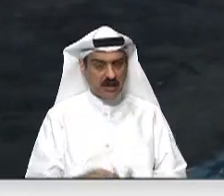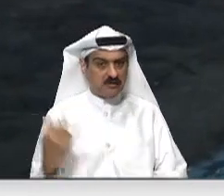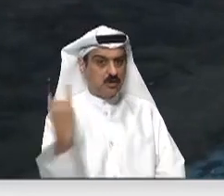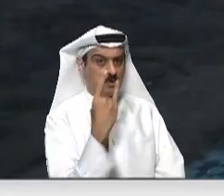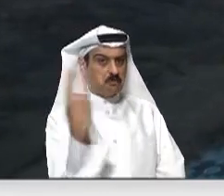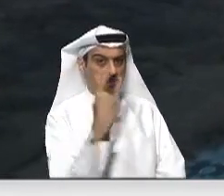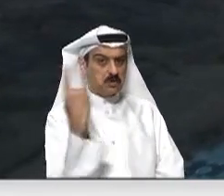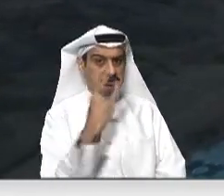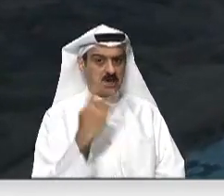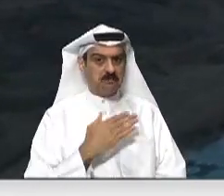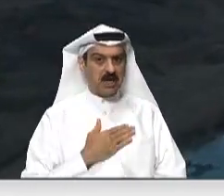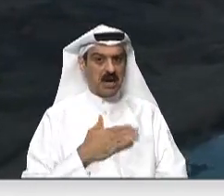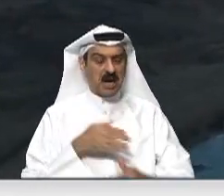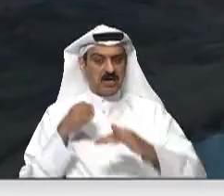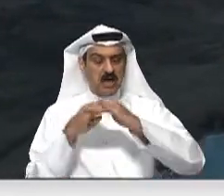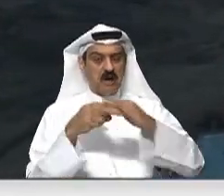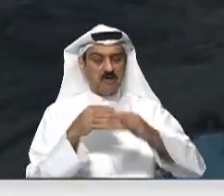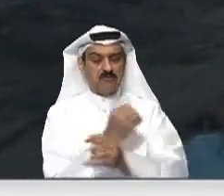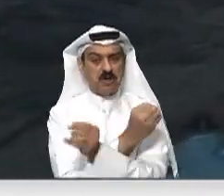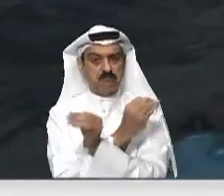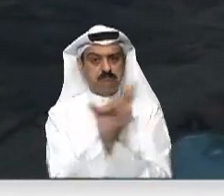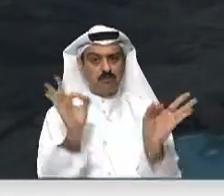باتجاه زبوريديا وقتل خمسه مسلحين